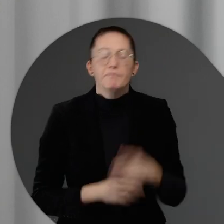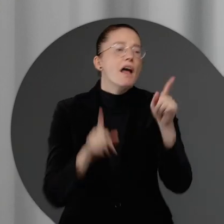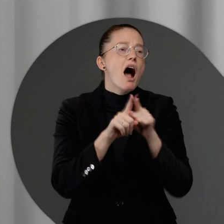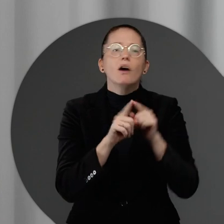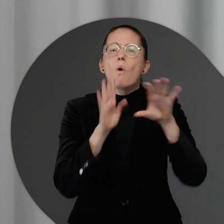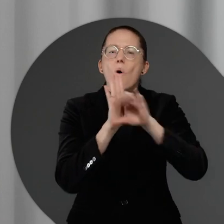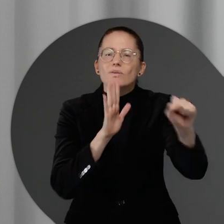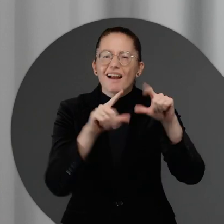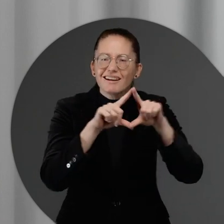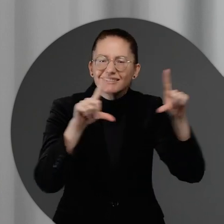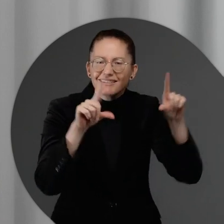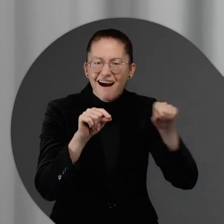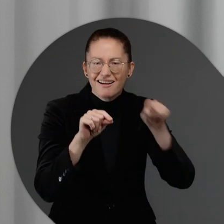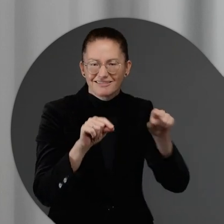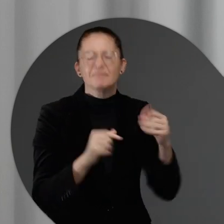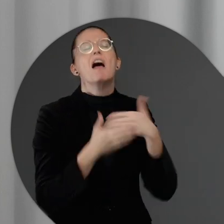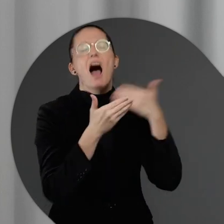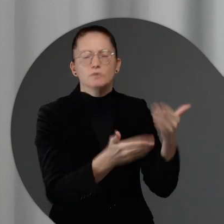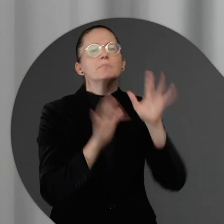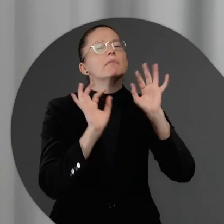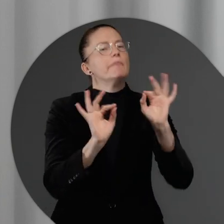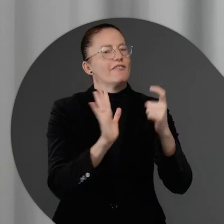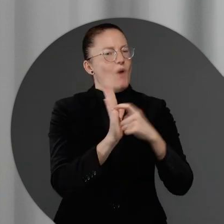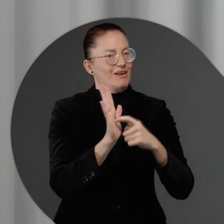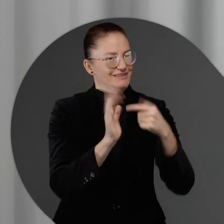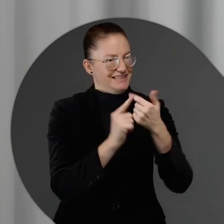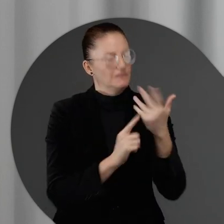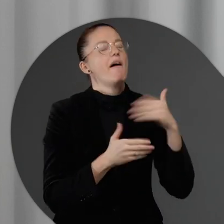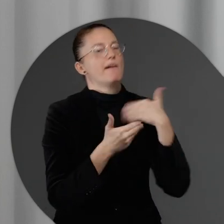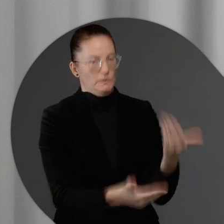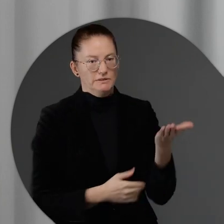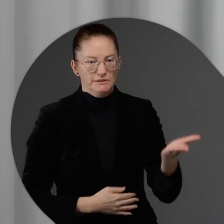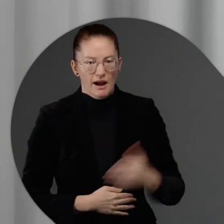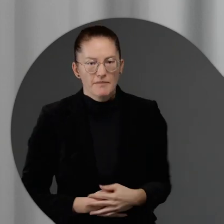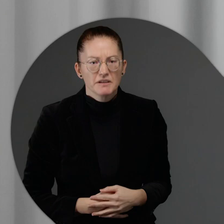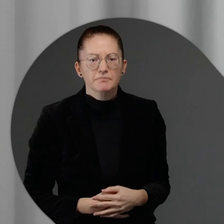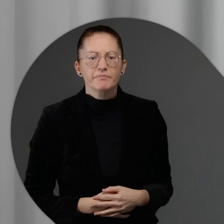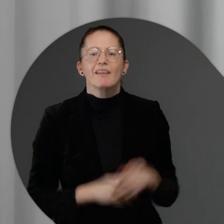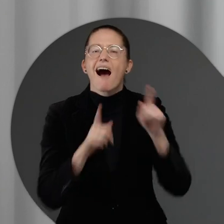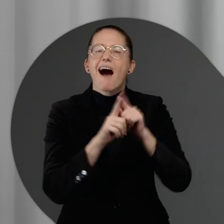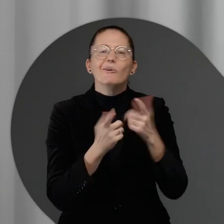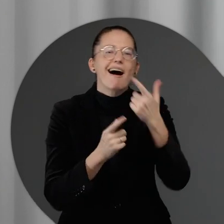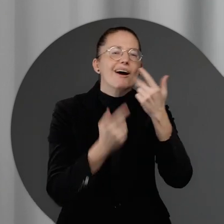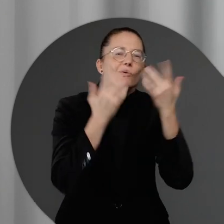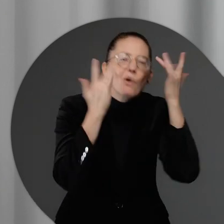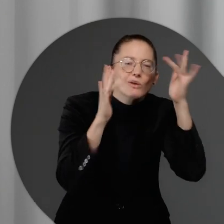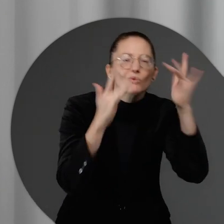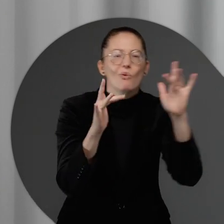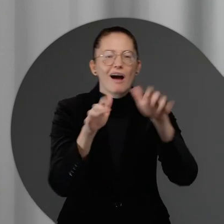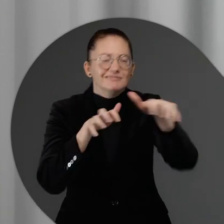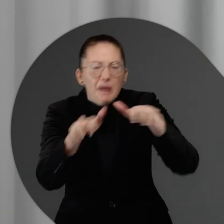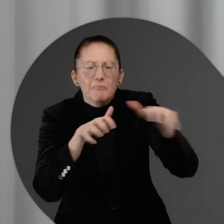Online-Karten ausgenommen unter bestimmten Voraussetzungen. Es sind Reproduktionen aus Stücken von